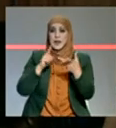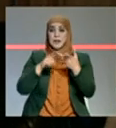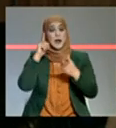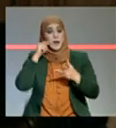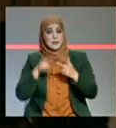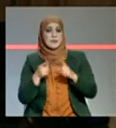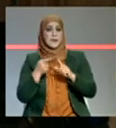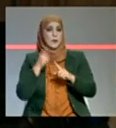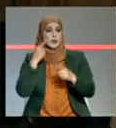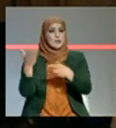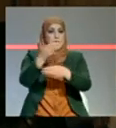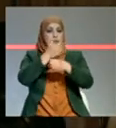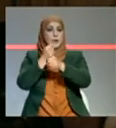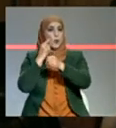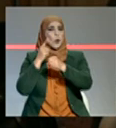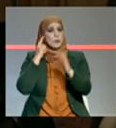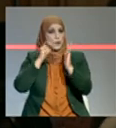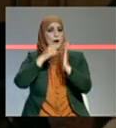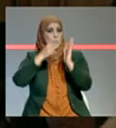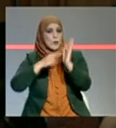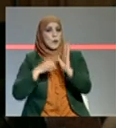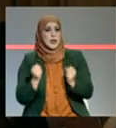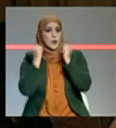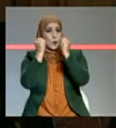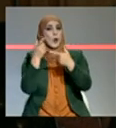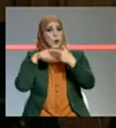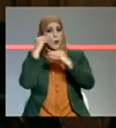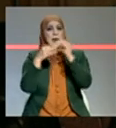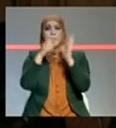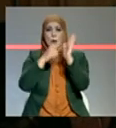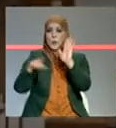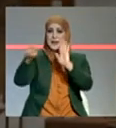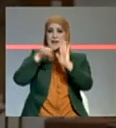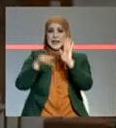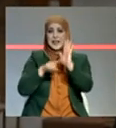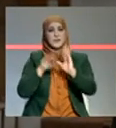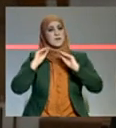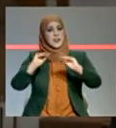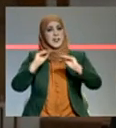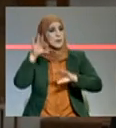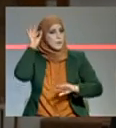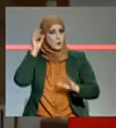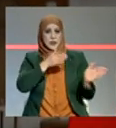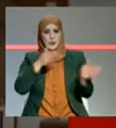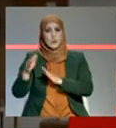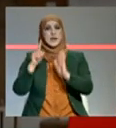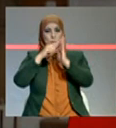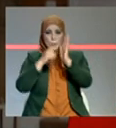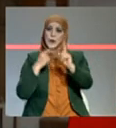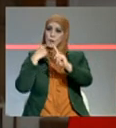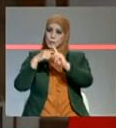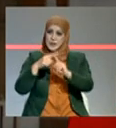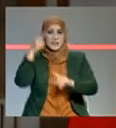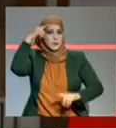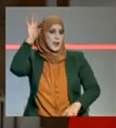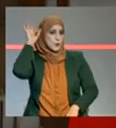الوقوف حول نقاط القوة ونقاط الضعف في منظومتنا التربوية. هنالك مكاسب عدة حققتها